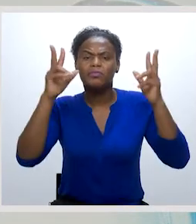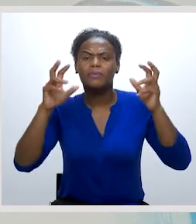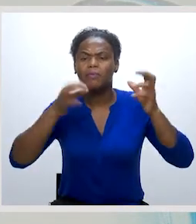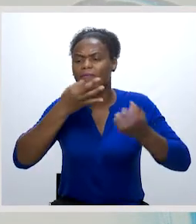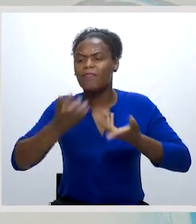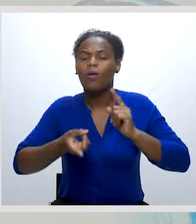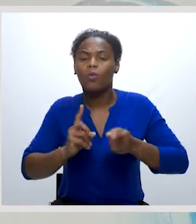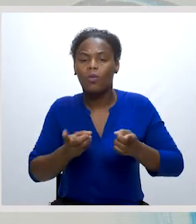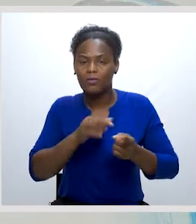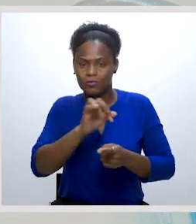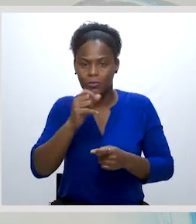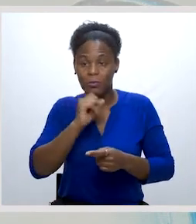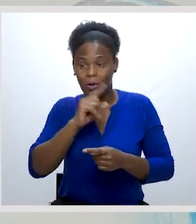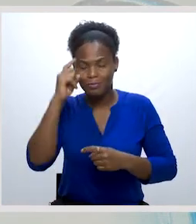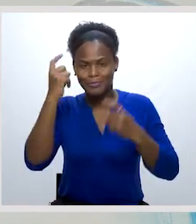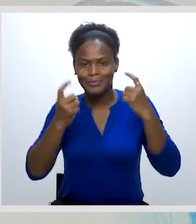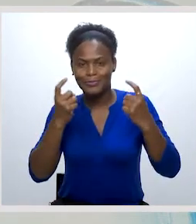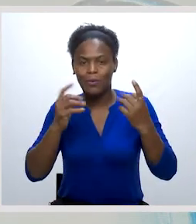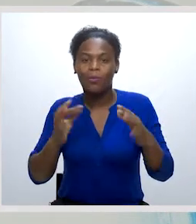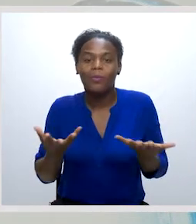parler? Vous pouvez imaginer?